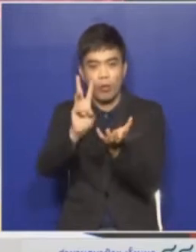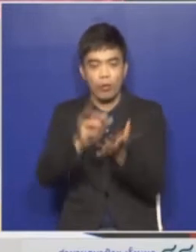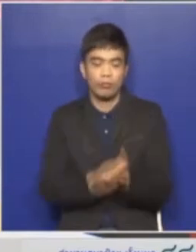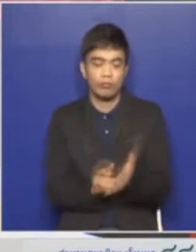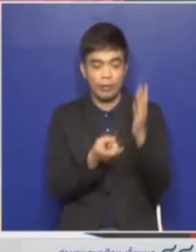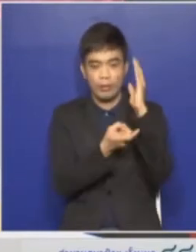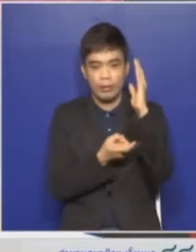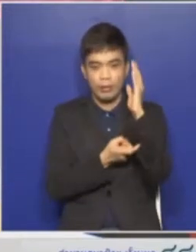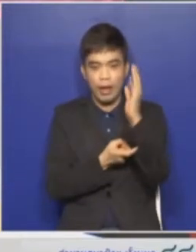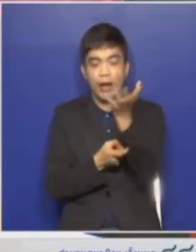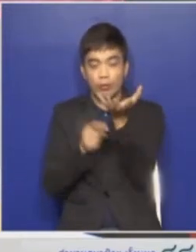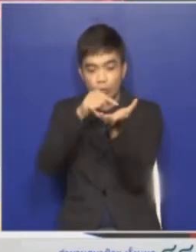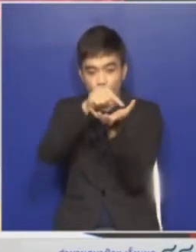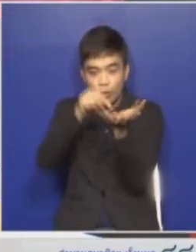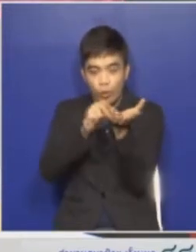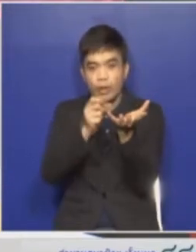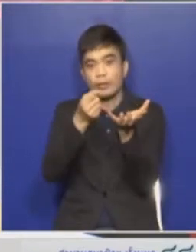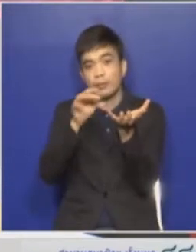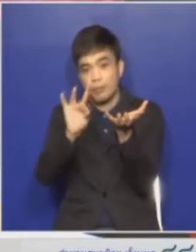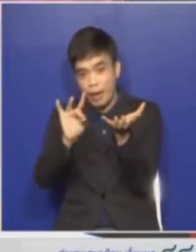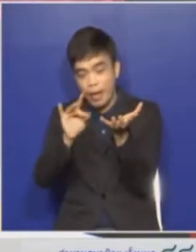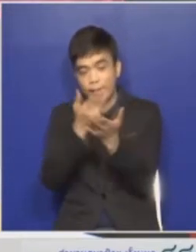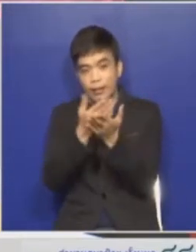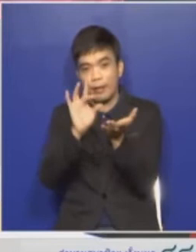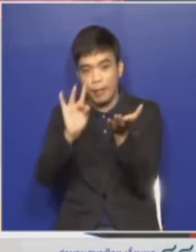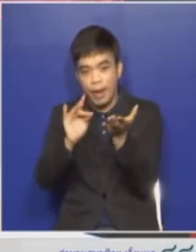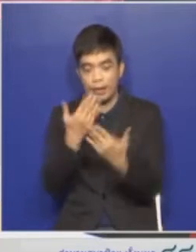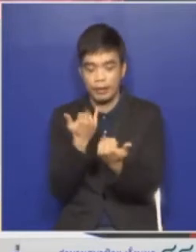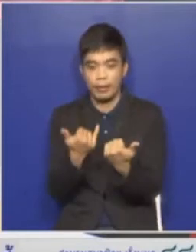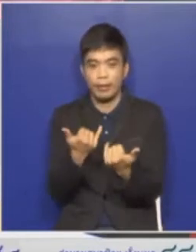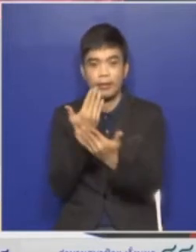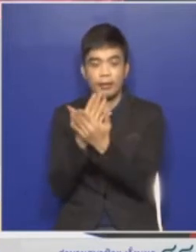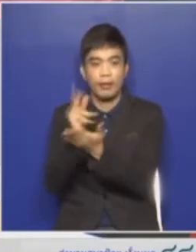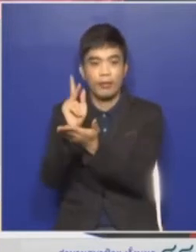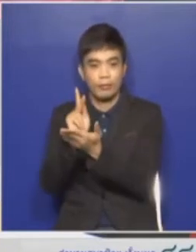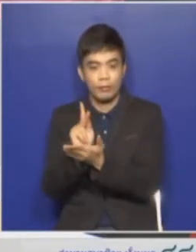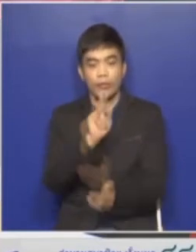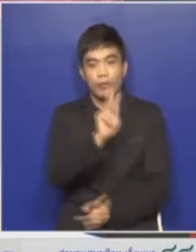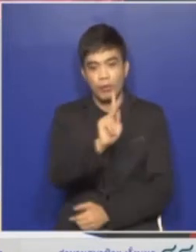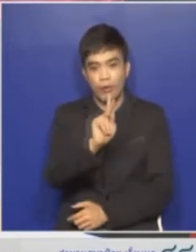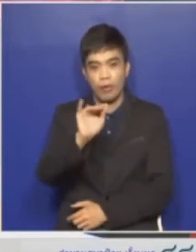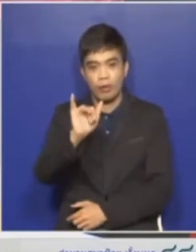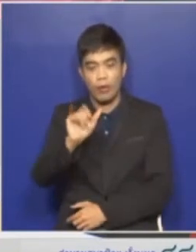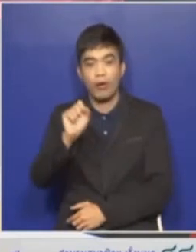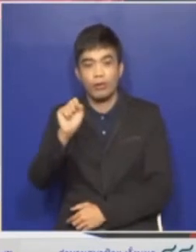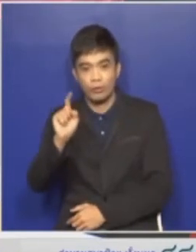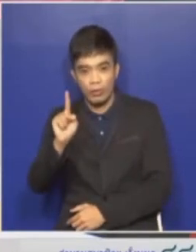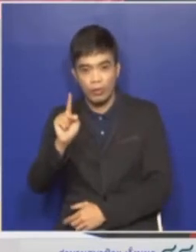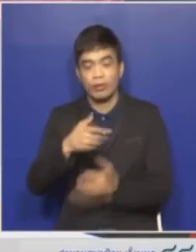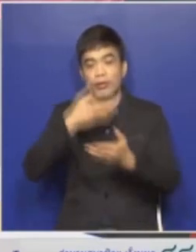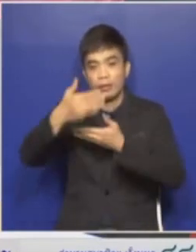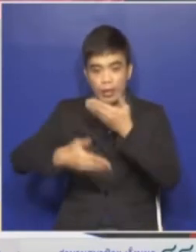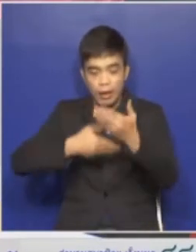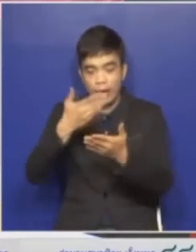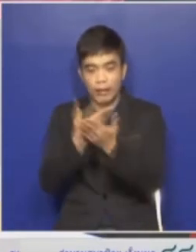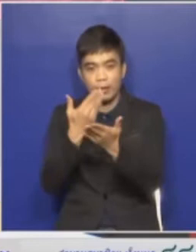โกร 18บาทที่ธกสกยศเป็นปัญหาใหญ่ที่พี่น้องขายไม่ได้ได้ใน